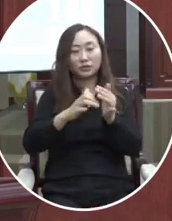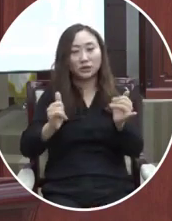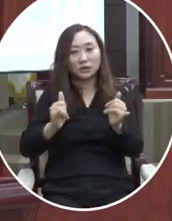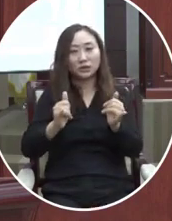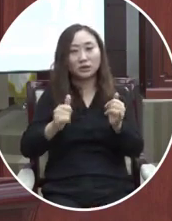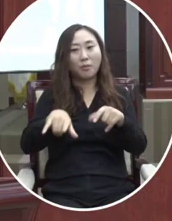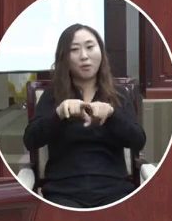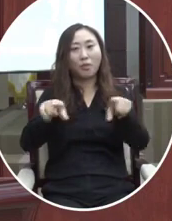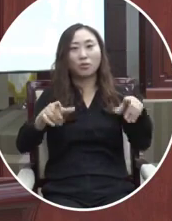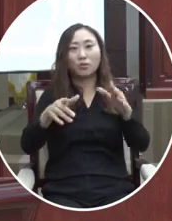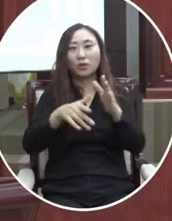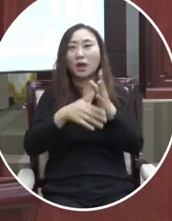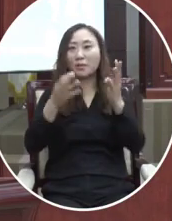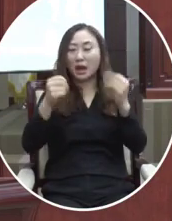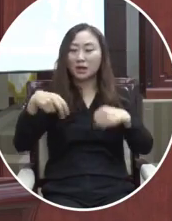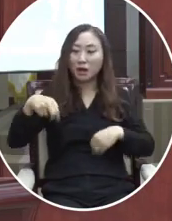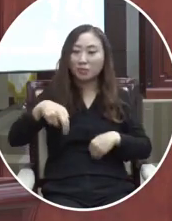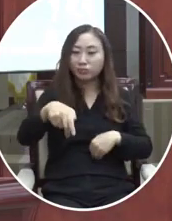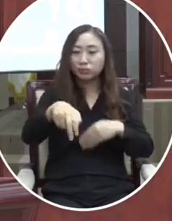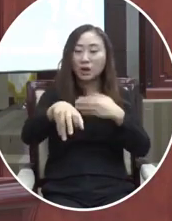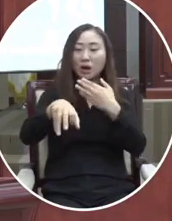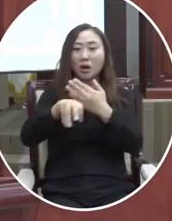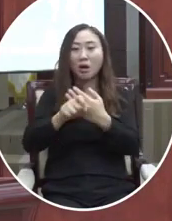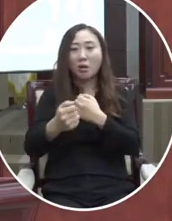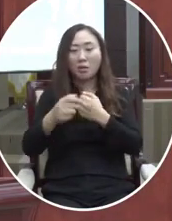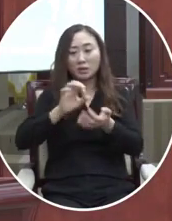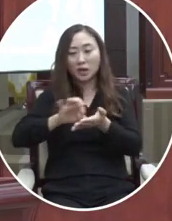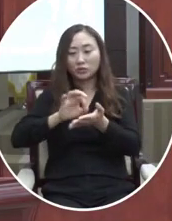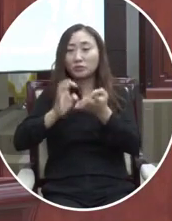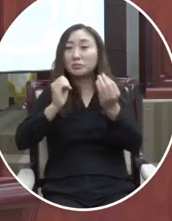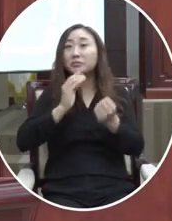주민들은 평상시에 많이 이용하는